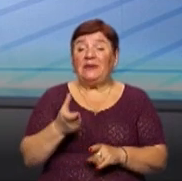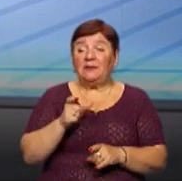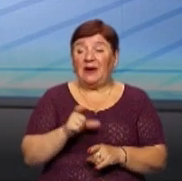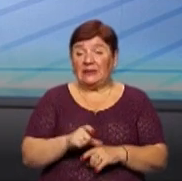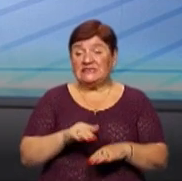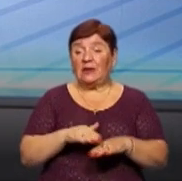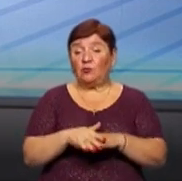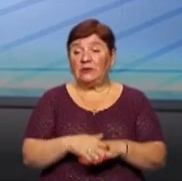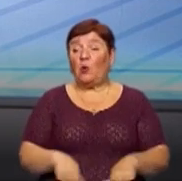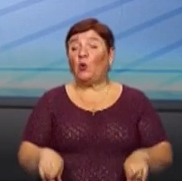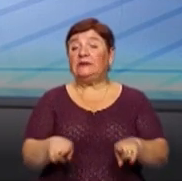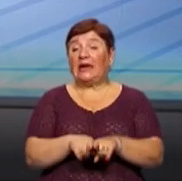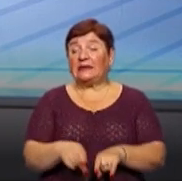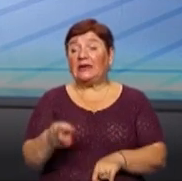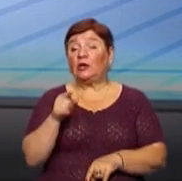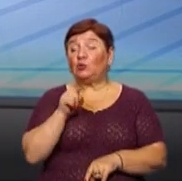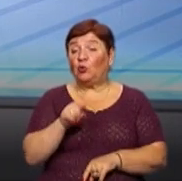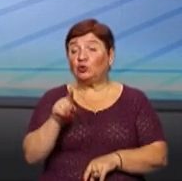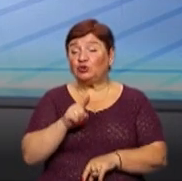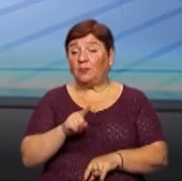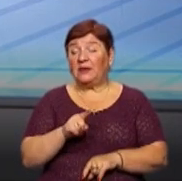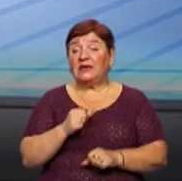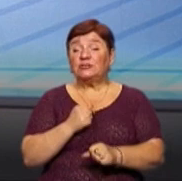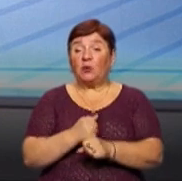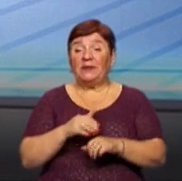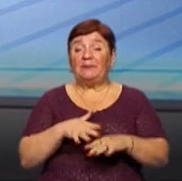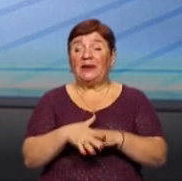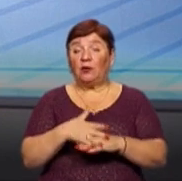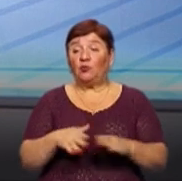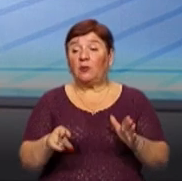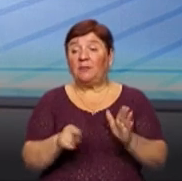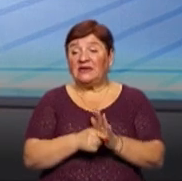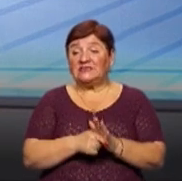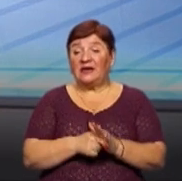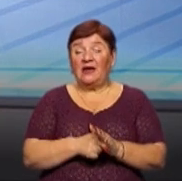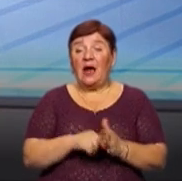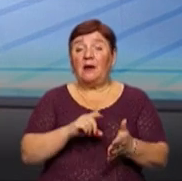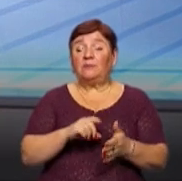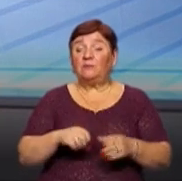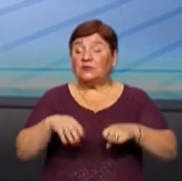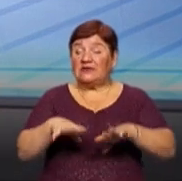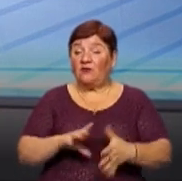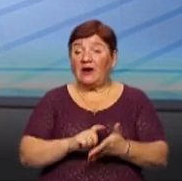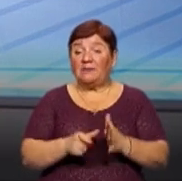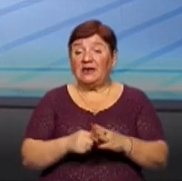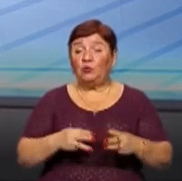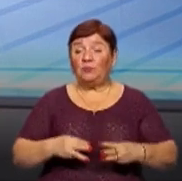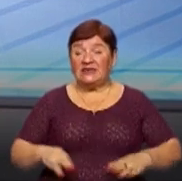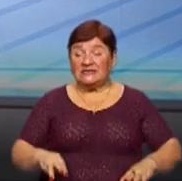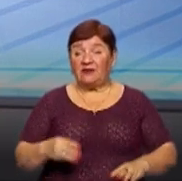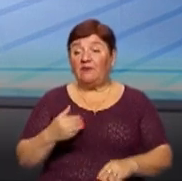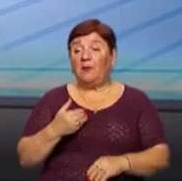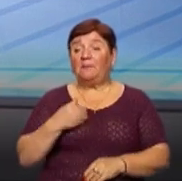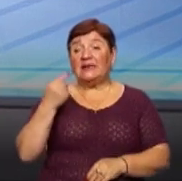були перерахунки. Однак, для того, щоб зробити державним службовцям перерахунок пенсії, повинна бути постанова Кабінету міністрів. Я знаю, що